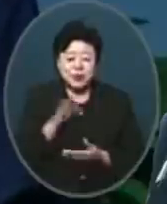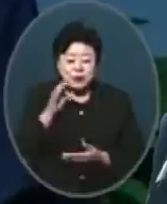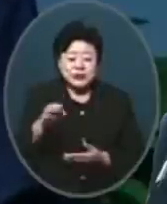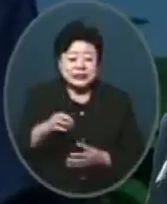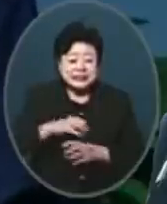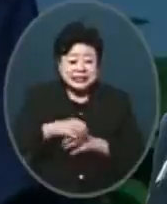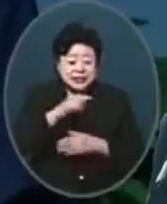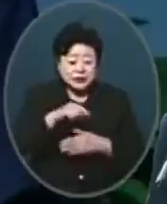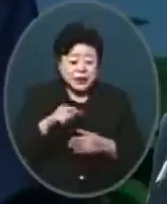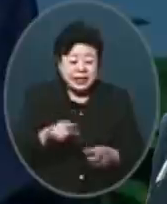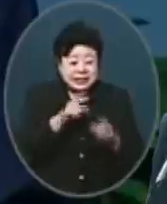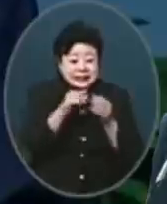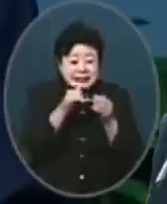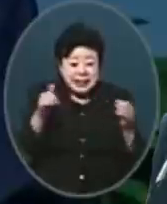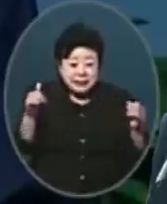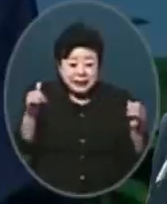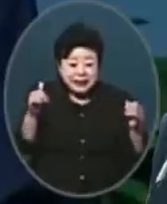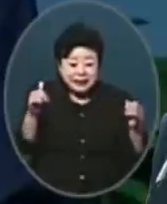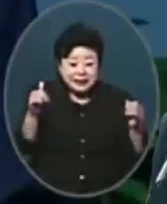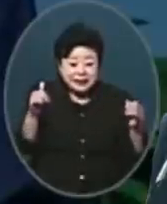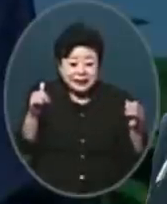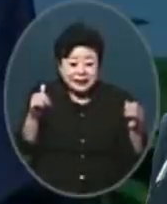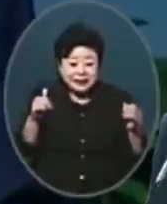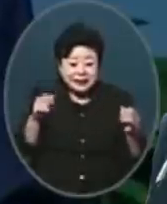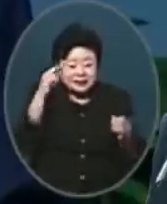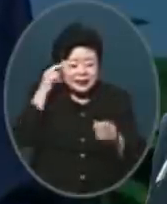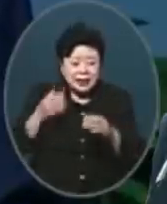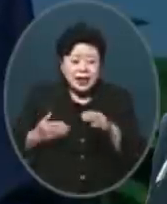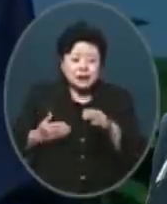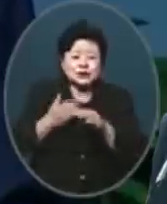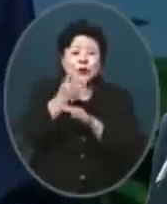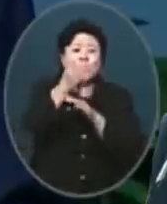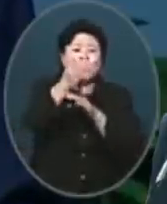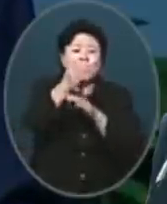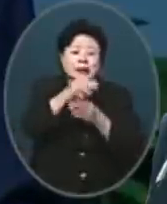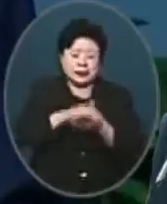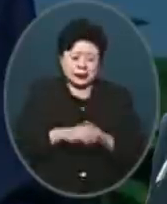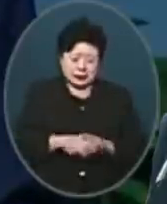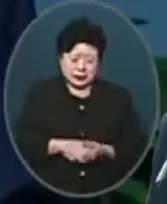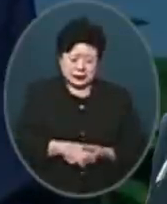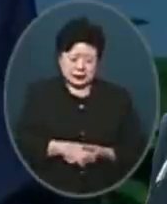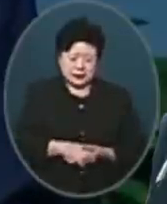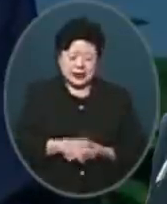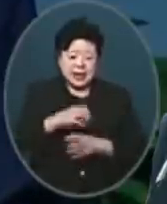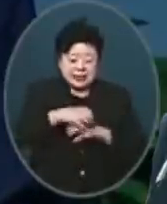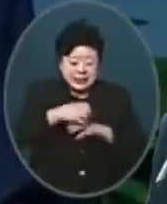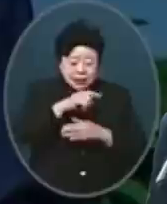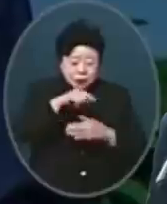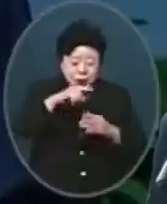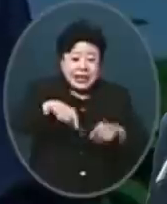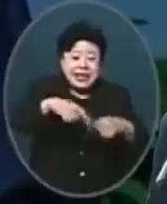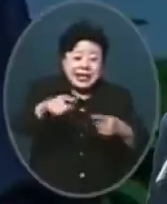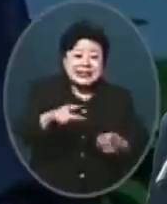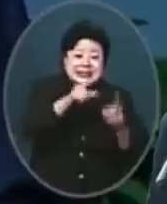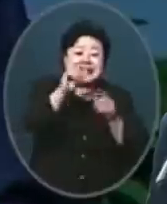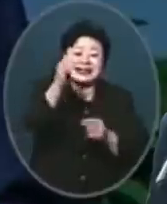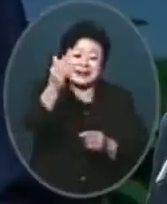물질적인 세계 속에 사는 사람들이 상상도 할 수 없는 세계 속에 살게 되는